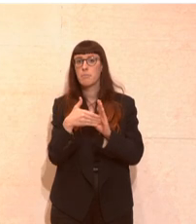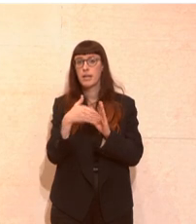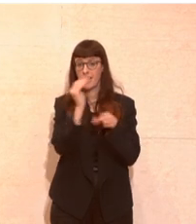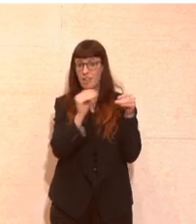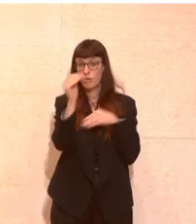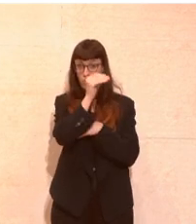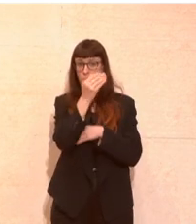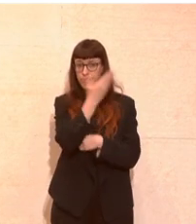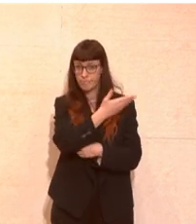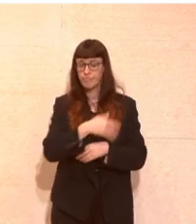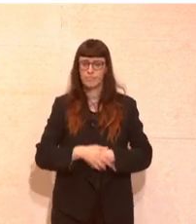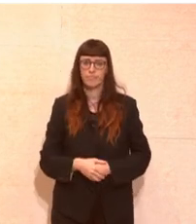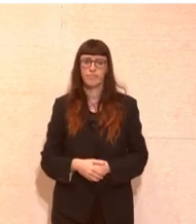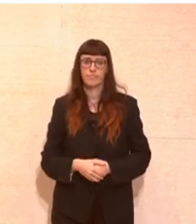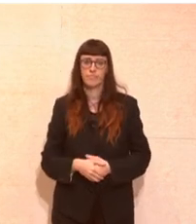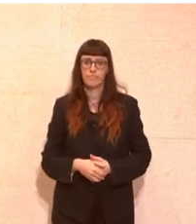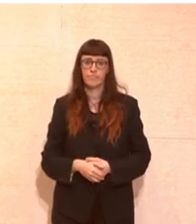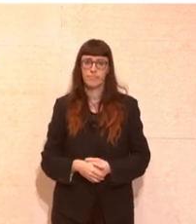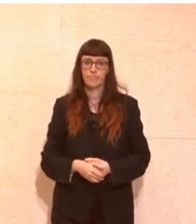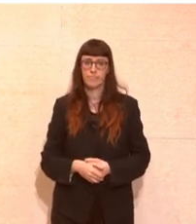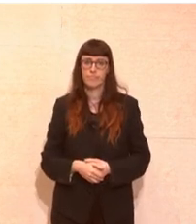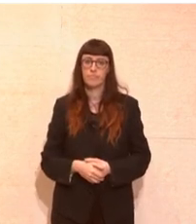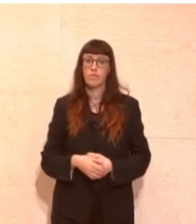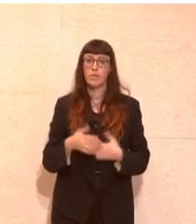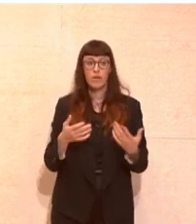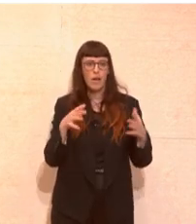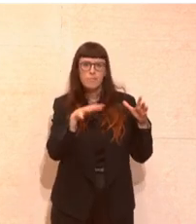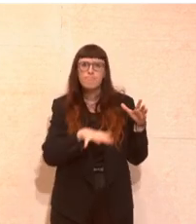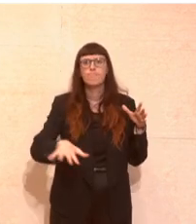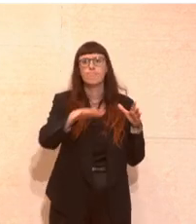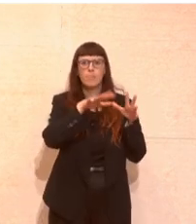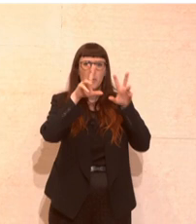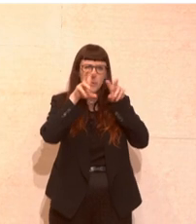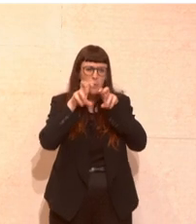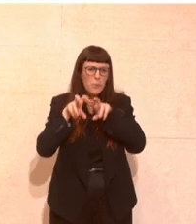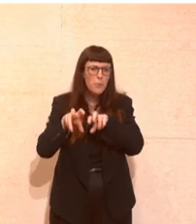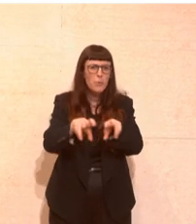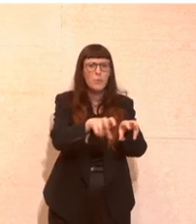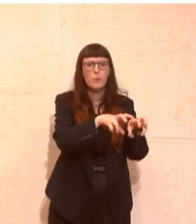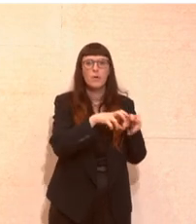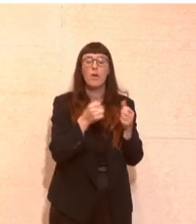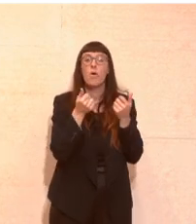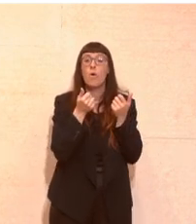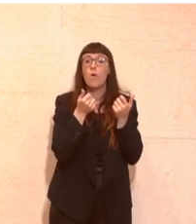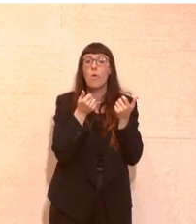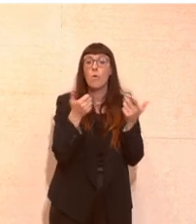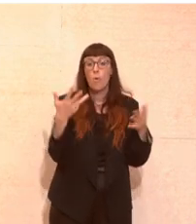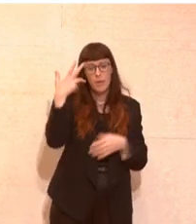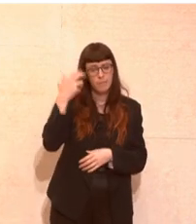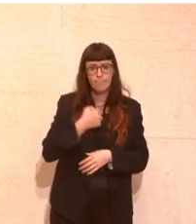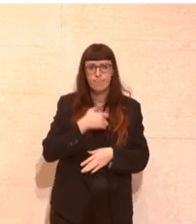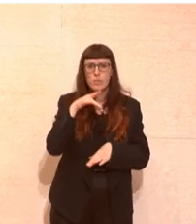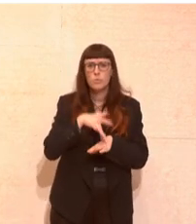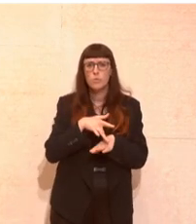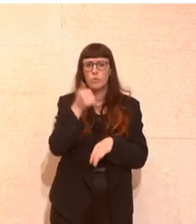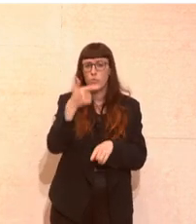en prospective et longitudinale cette population. Ils ont regardé à un moment combien de ces adultes avaient commis une tentative de